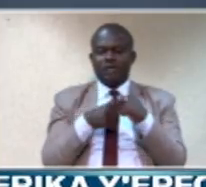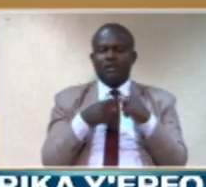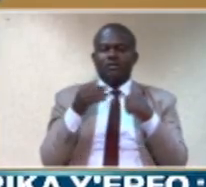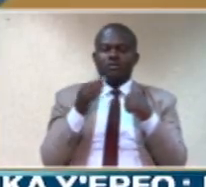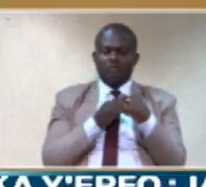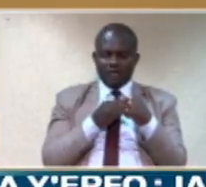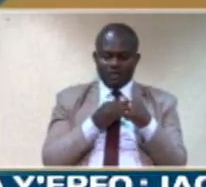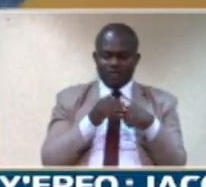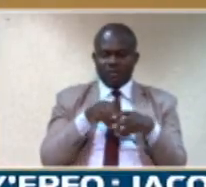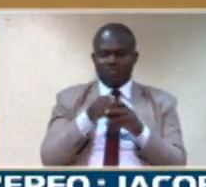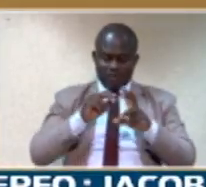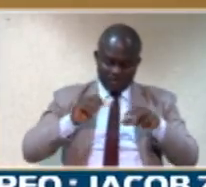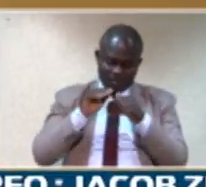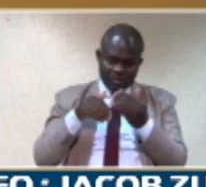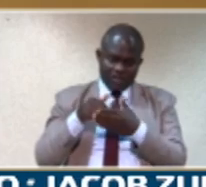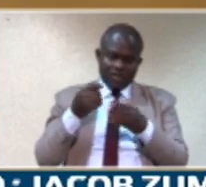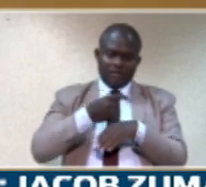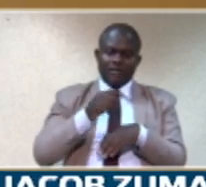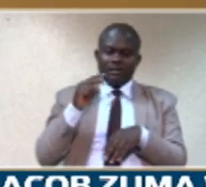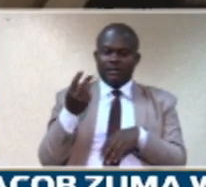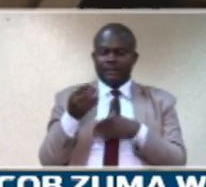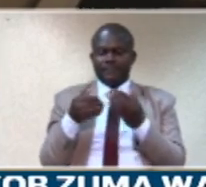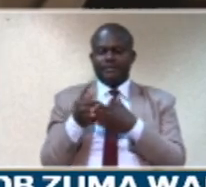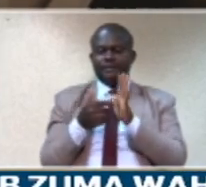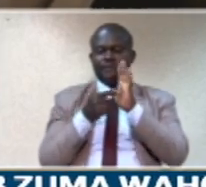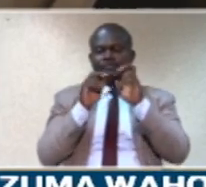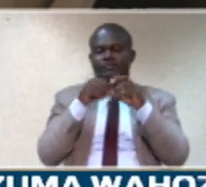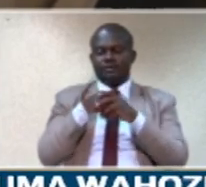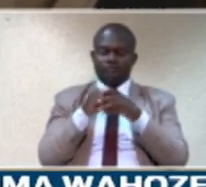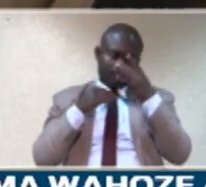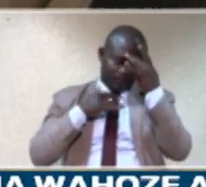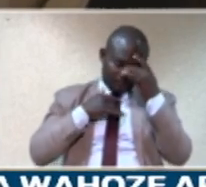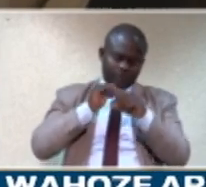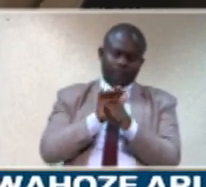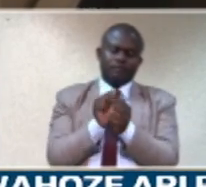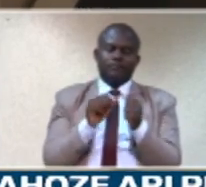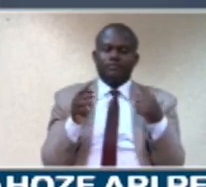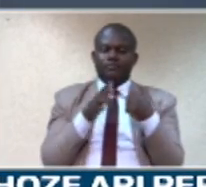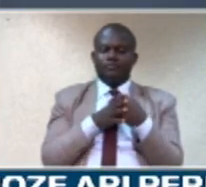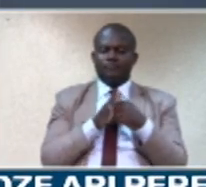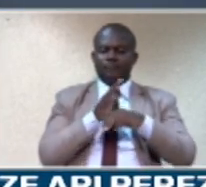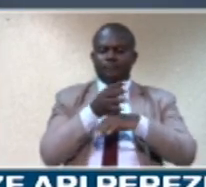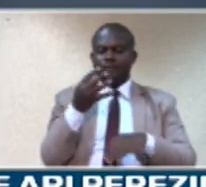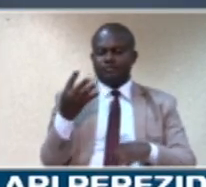73,608. Muri ibi bipimo byafashwe iminsi ibiri byagaragayemo abafite icyorezo cya COVID-19